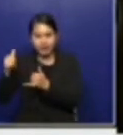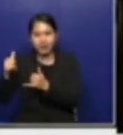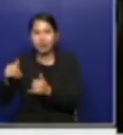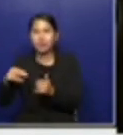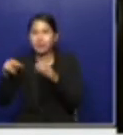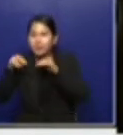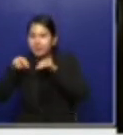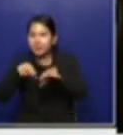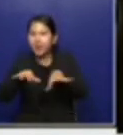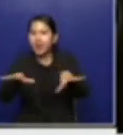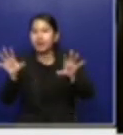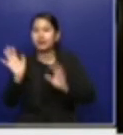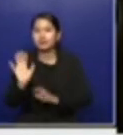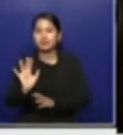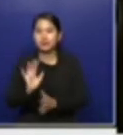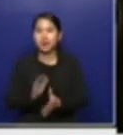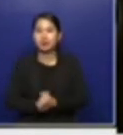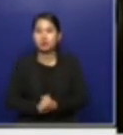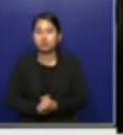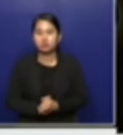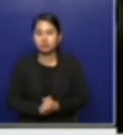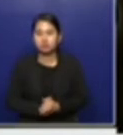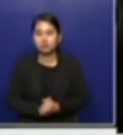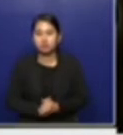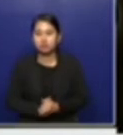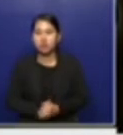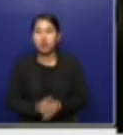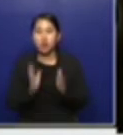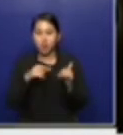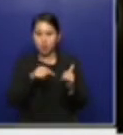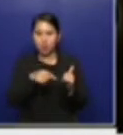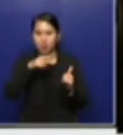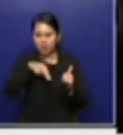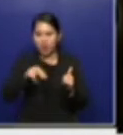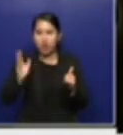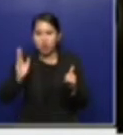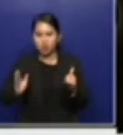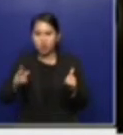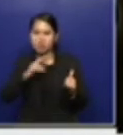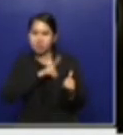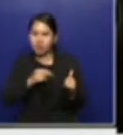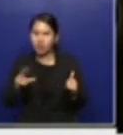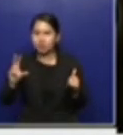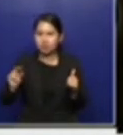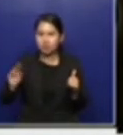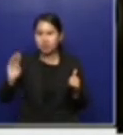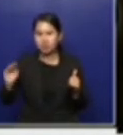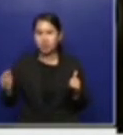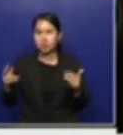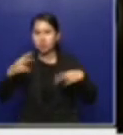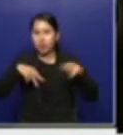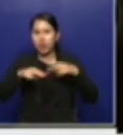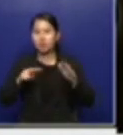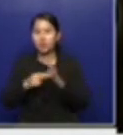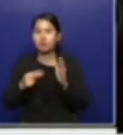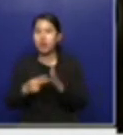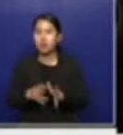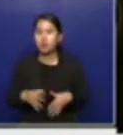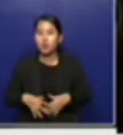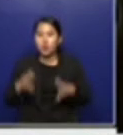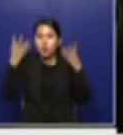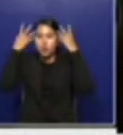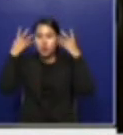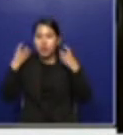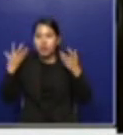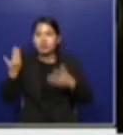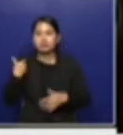แล้วเราจะต้องเสียบุคลากร1คนจะต้องใช้คน 30-40 คนในการดูแลเพราะฉะนั้นเราก็จะทำให้ตื่นตระหนกแพนิคกันมากตรงนี้เราท